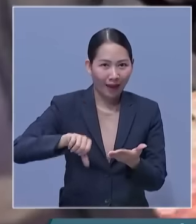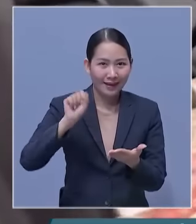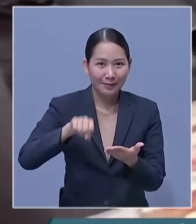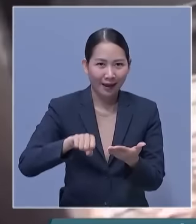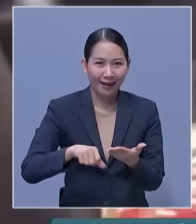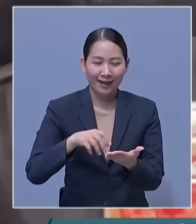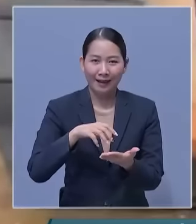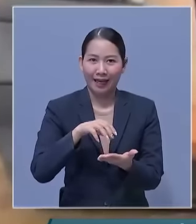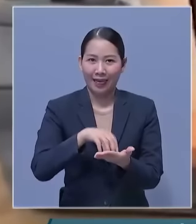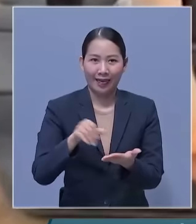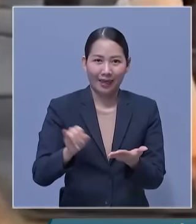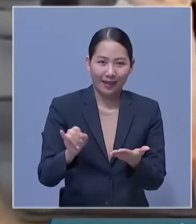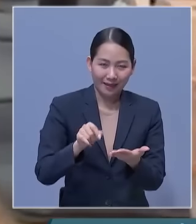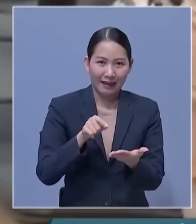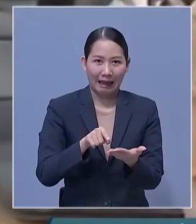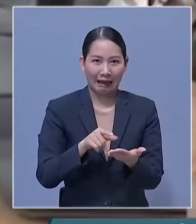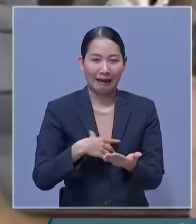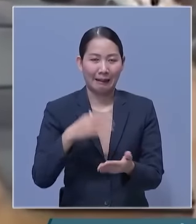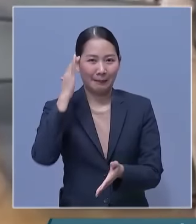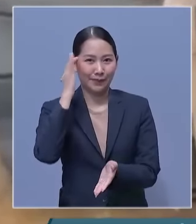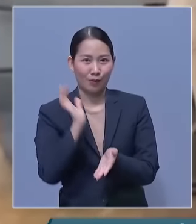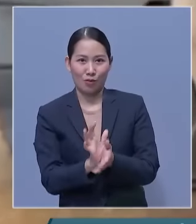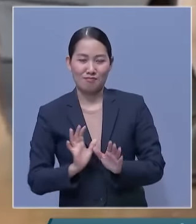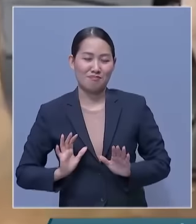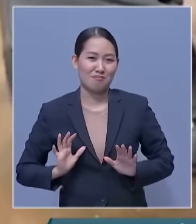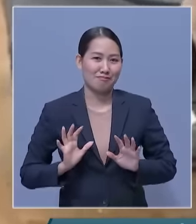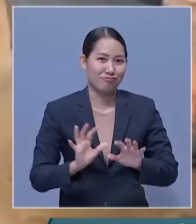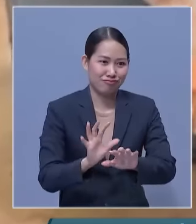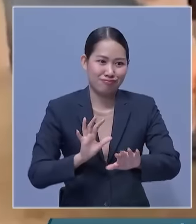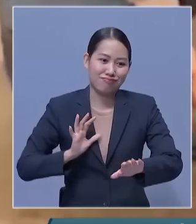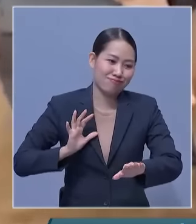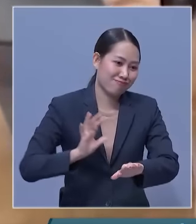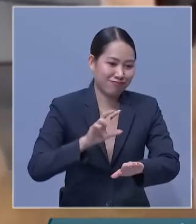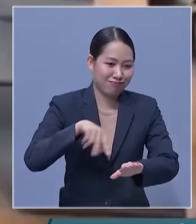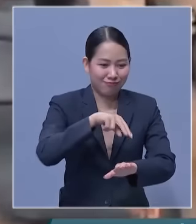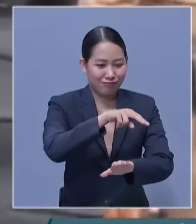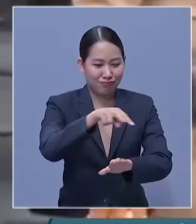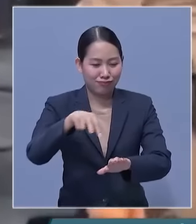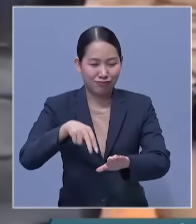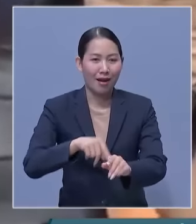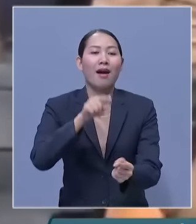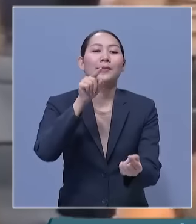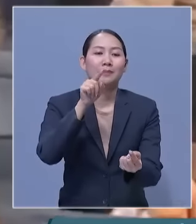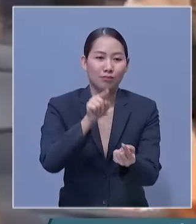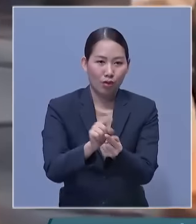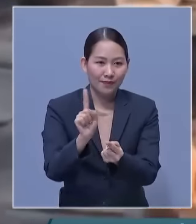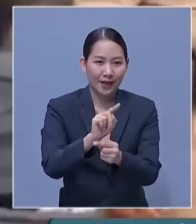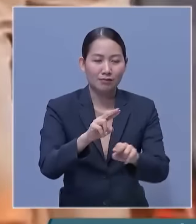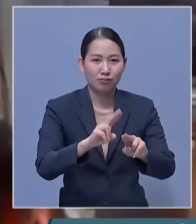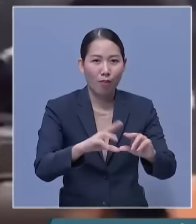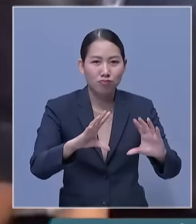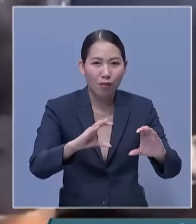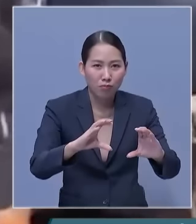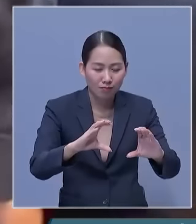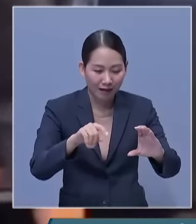นี้จนเจ้าหน้าที่กูเข้ามาขอตรวจค้นรถแล้วจากการตรวจค้นโป๊ะเชครับที่เบาะคนขับและเบาะด้านข้างคนขับมีการ